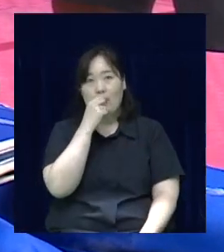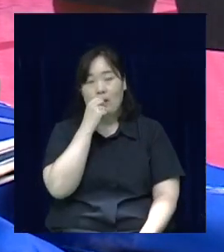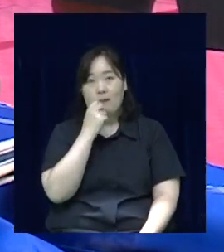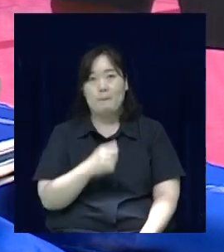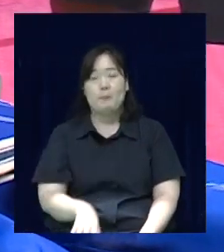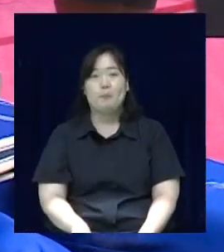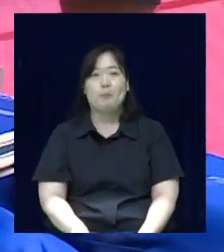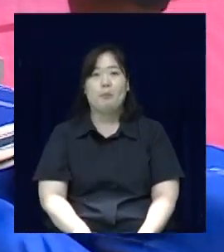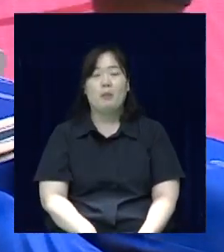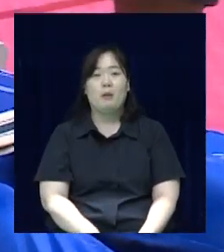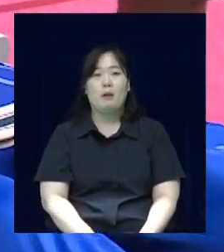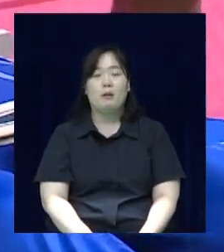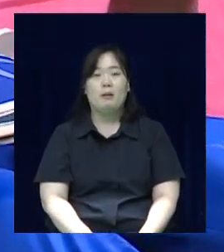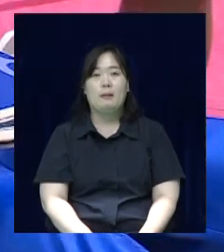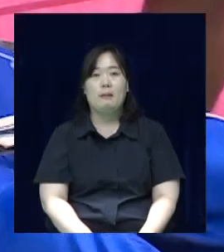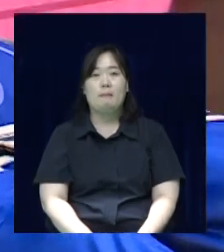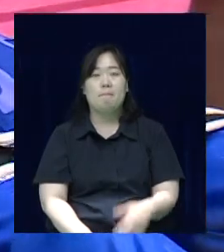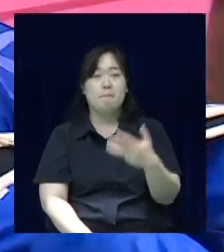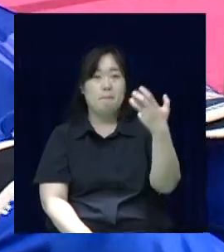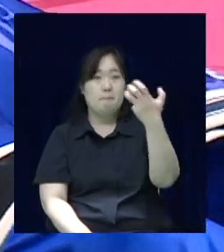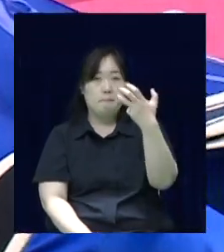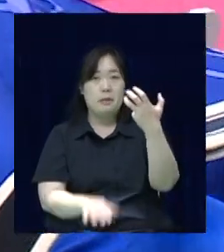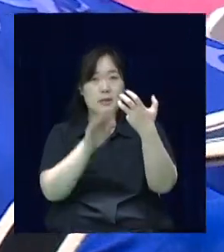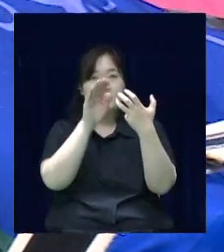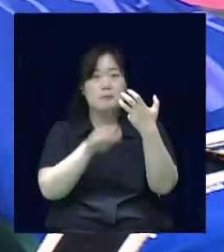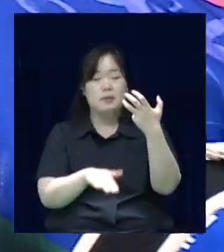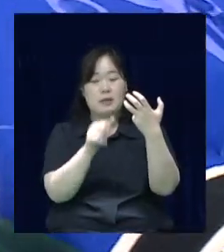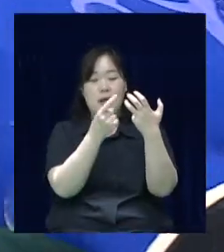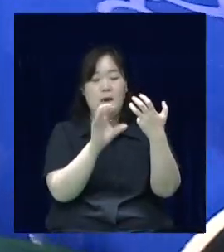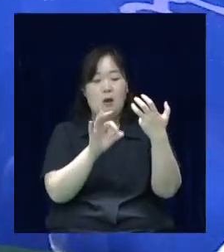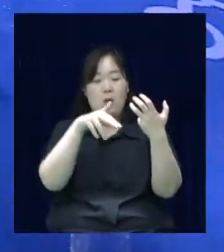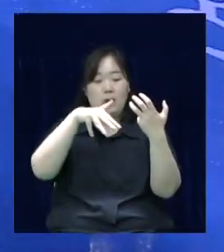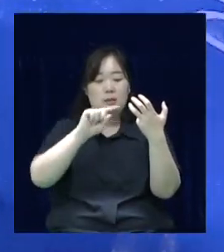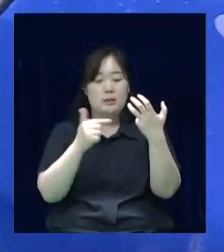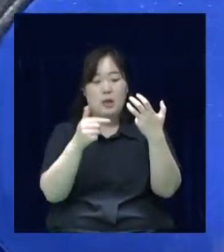자, 80kg 이하 체급의 황찬호 선수